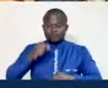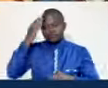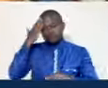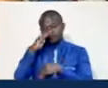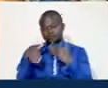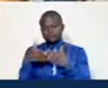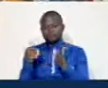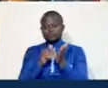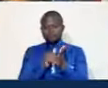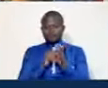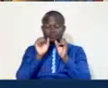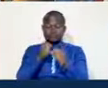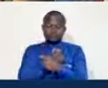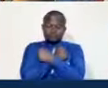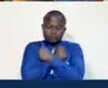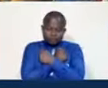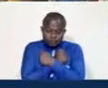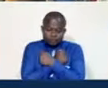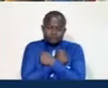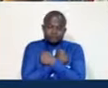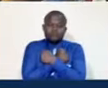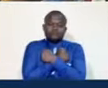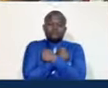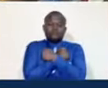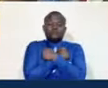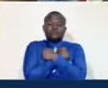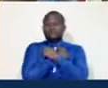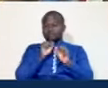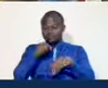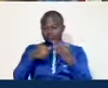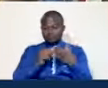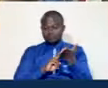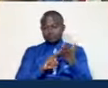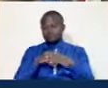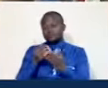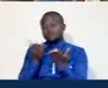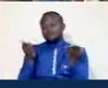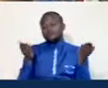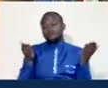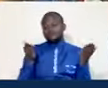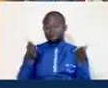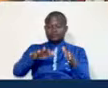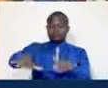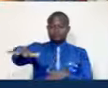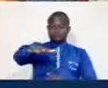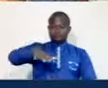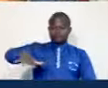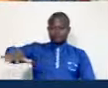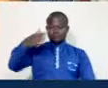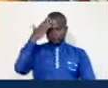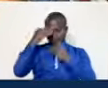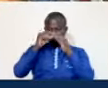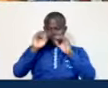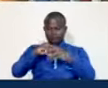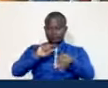no kubikunda, no kuba twanakoresheje iyi mbuga yabugenewe kugira ngo no mu